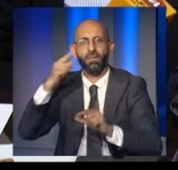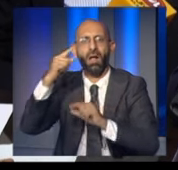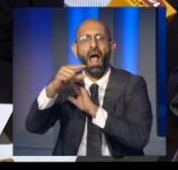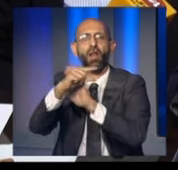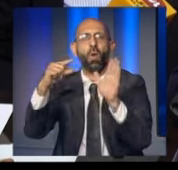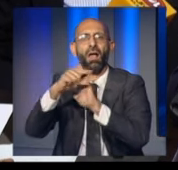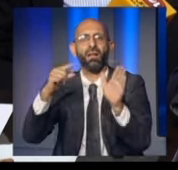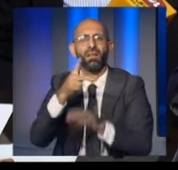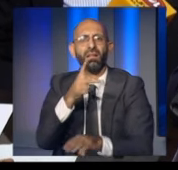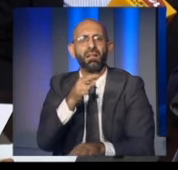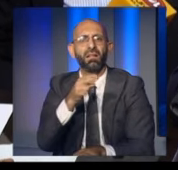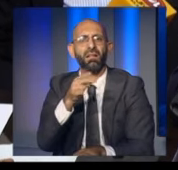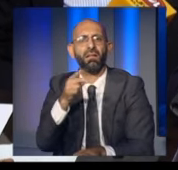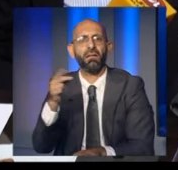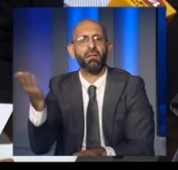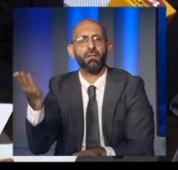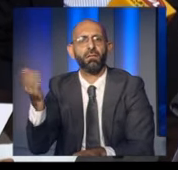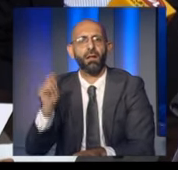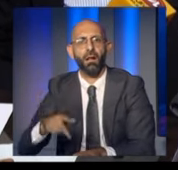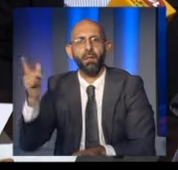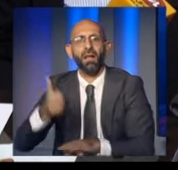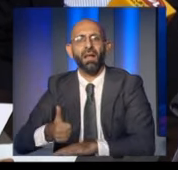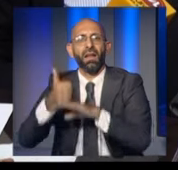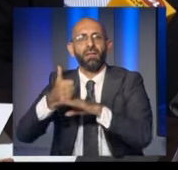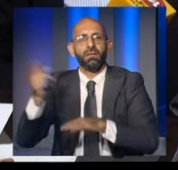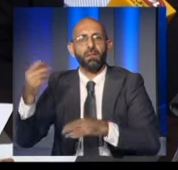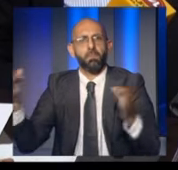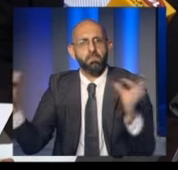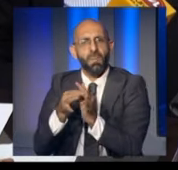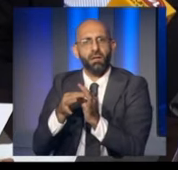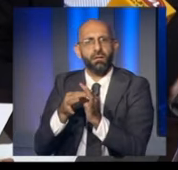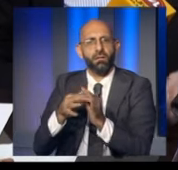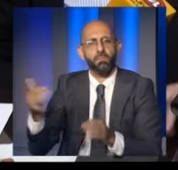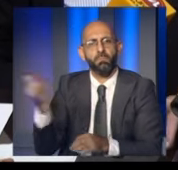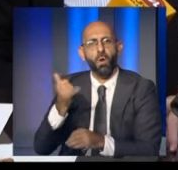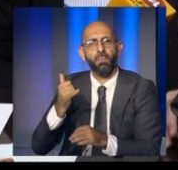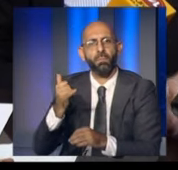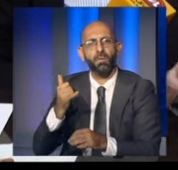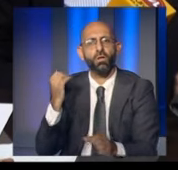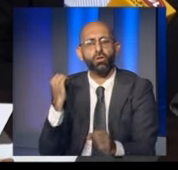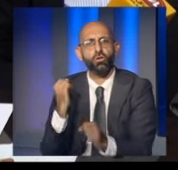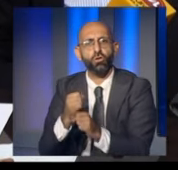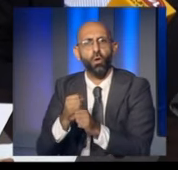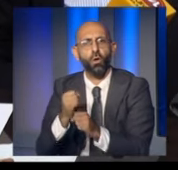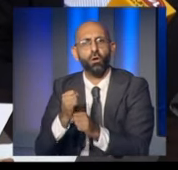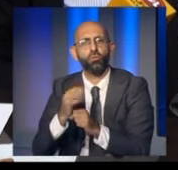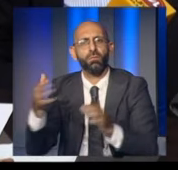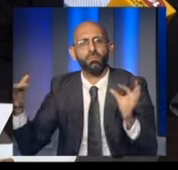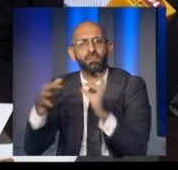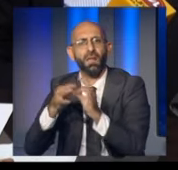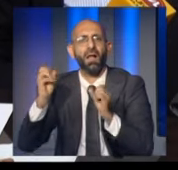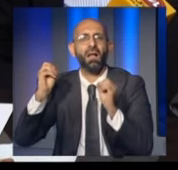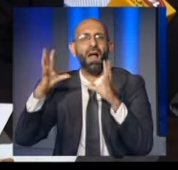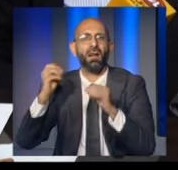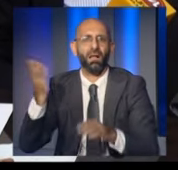ولا سيما بعلبك تحت عناوين ولا سيما بعلبك الهرميل تحت عناوين مختلفة. آخر عنوان اخترعوا لنا إياه هو